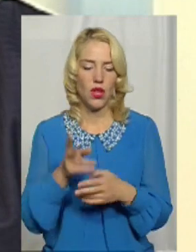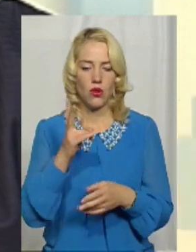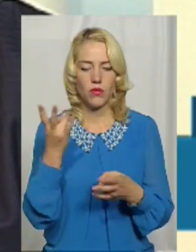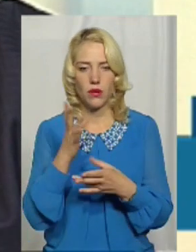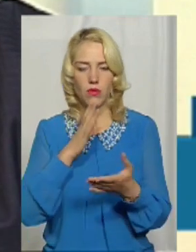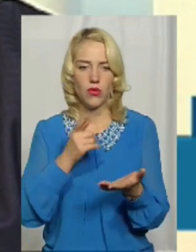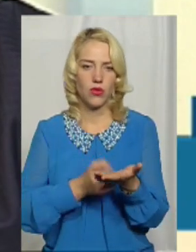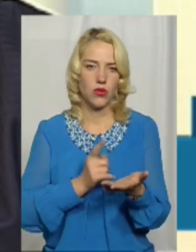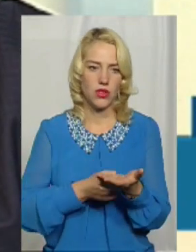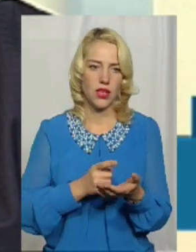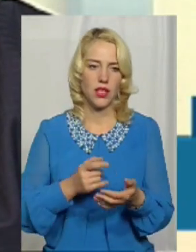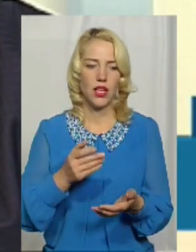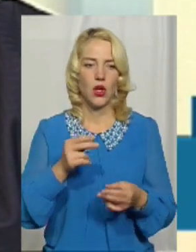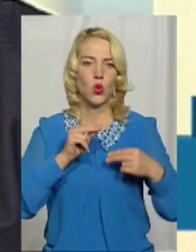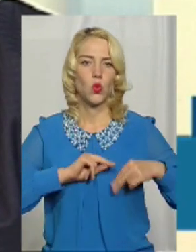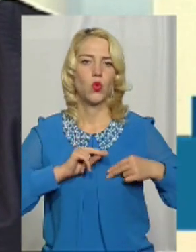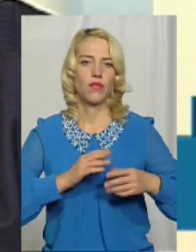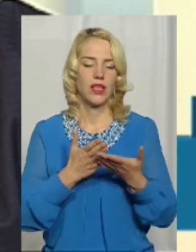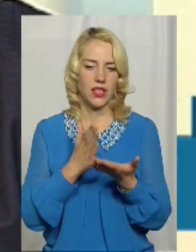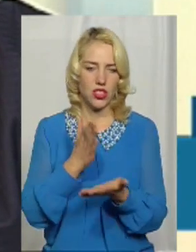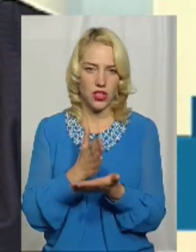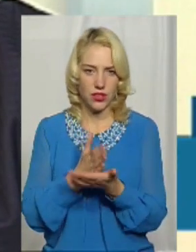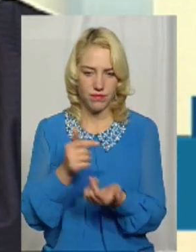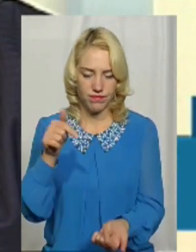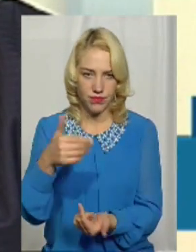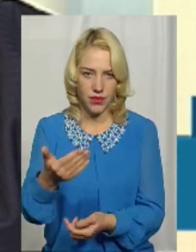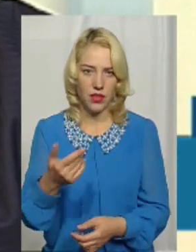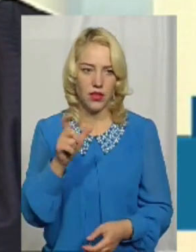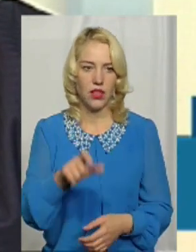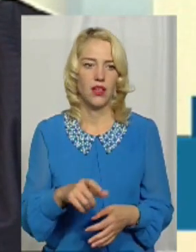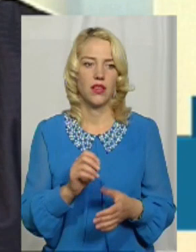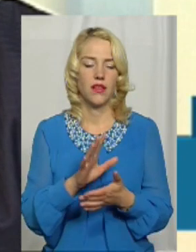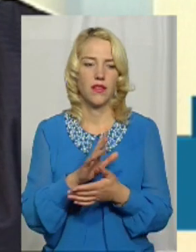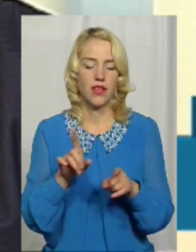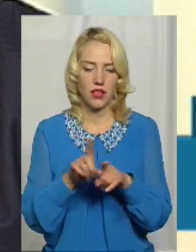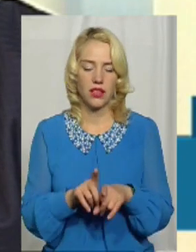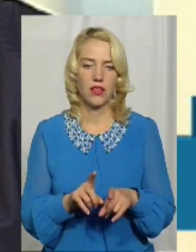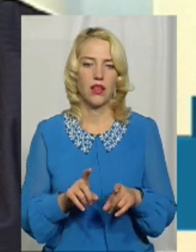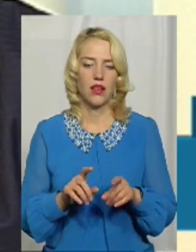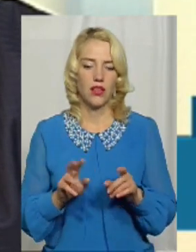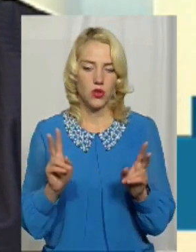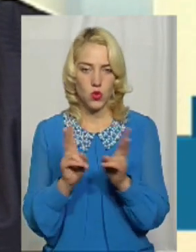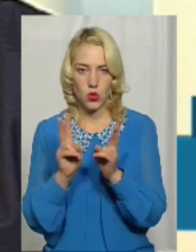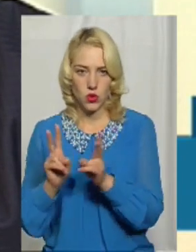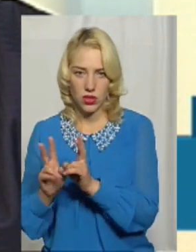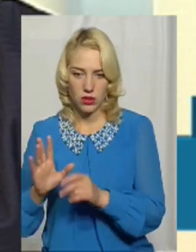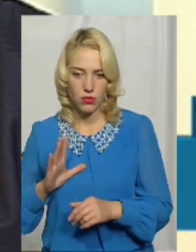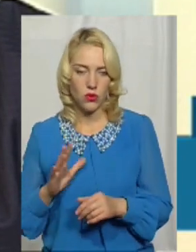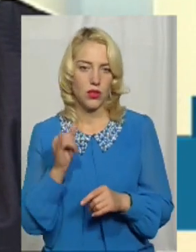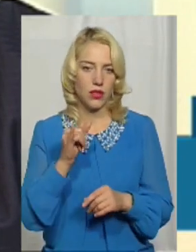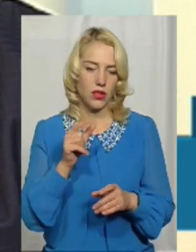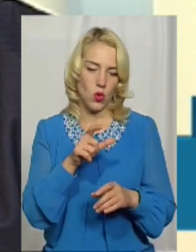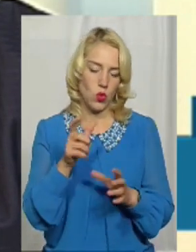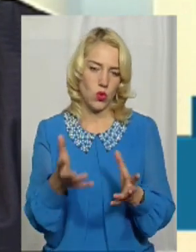доказати належність трудової книжки, от, і так далі. Тобто, в ході таких зустрічей люди